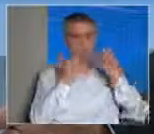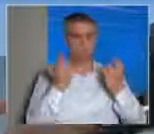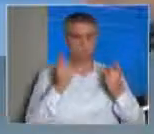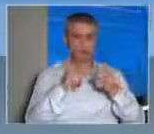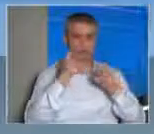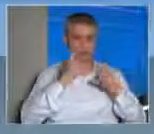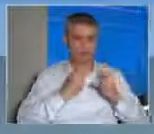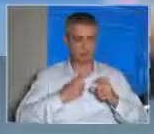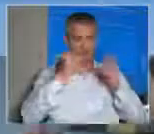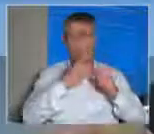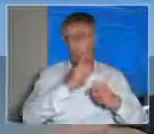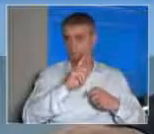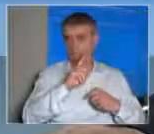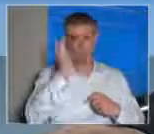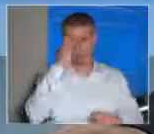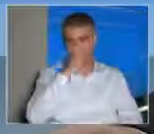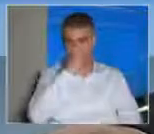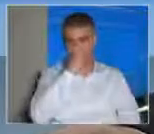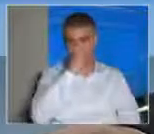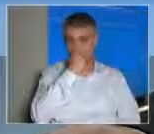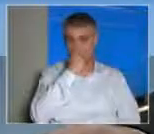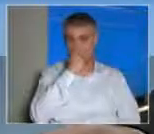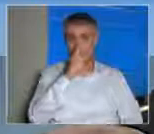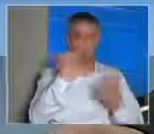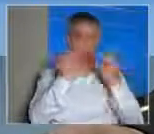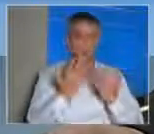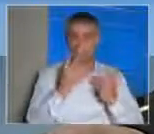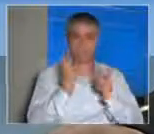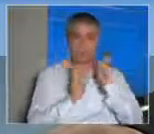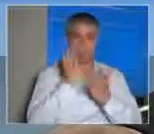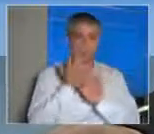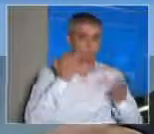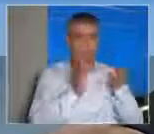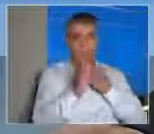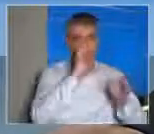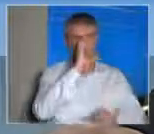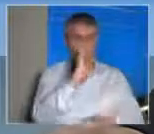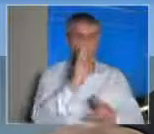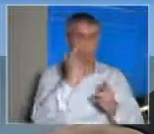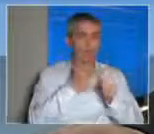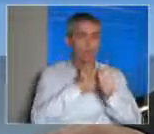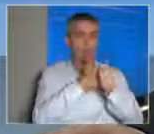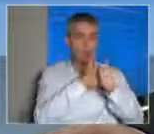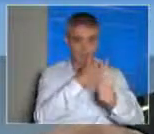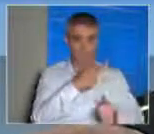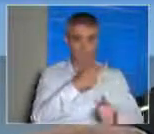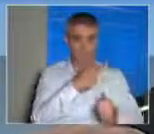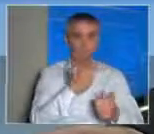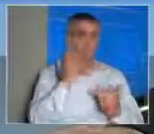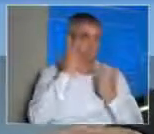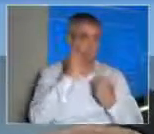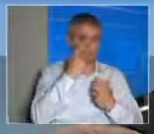זה באינסטגרם, נזכיר למי שלא מבין, אתה יכול לאמוד כמה אנשים נכנסו, צפו, כמה עוקבים אחרי,